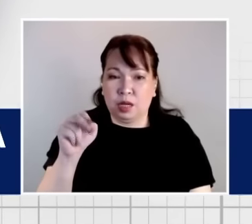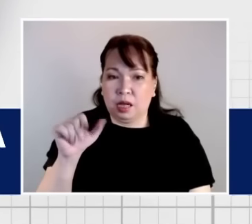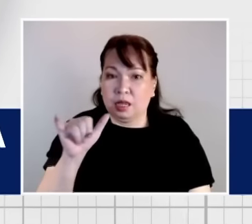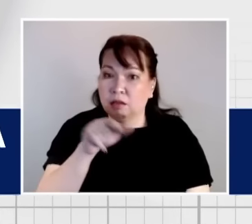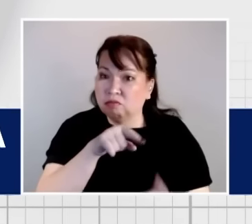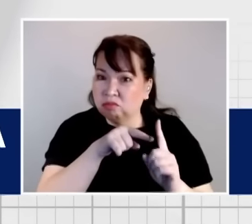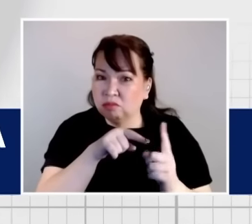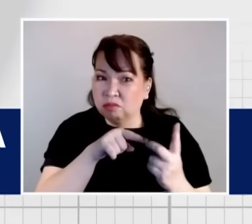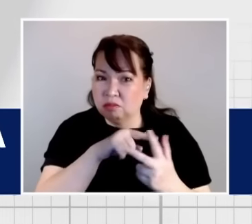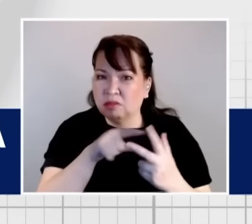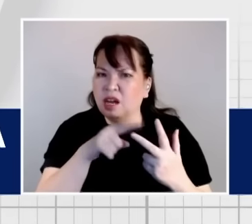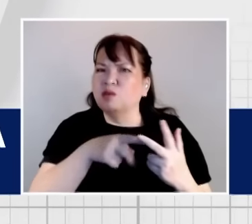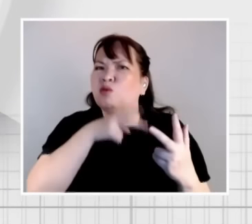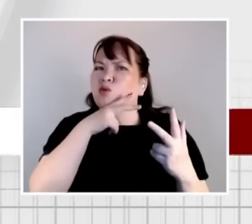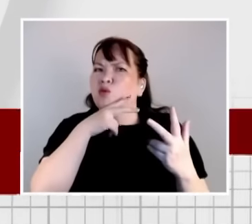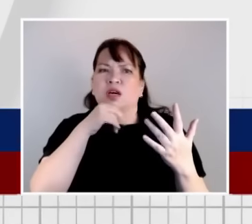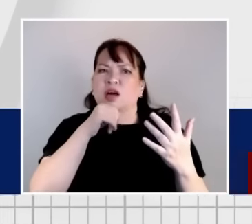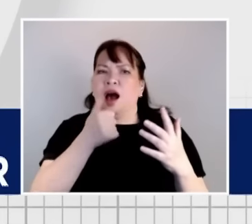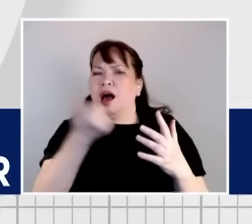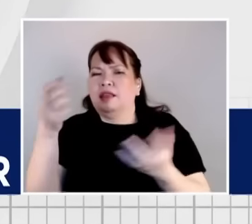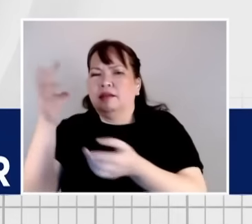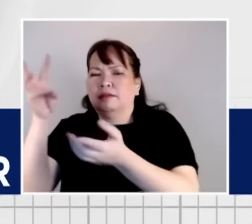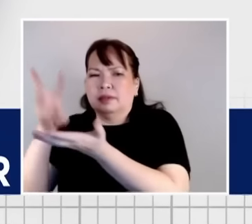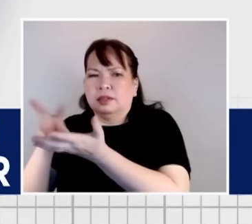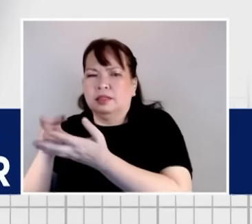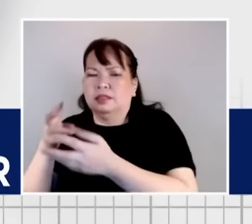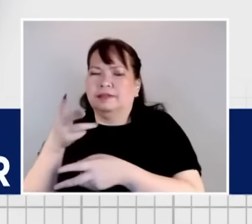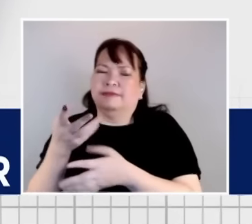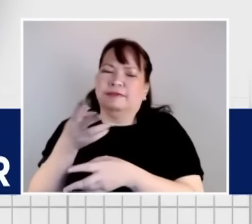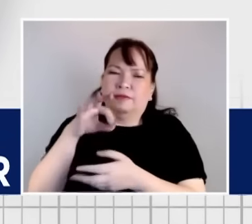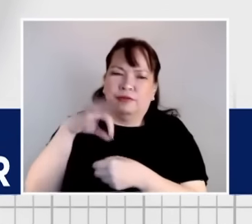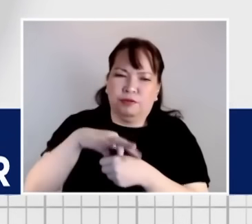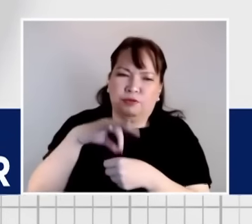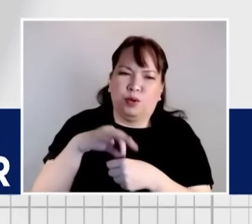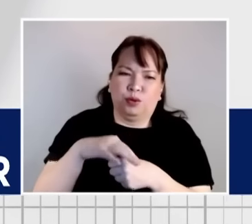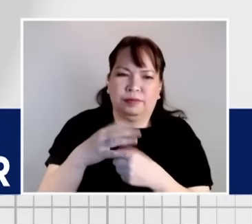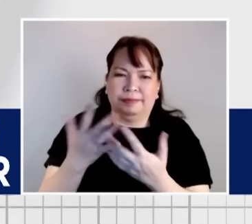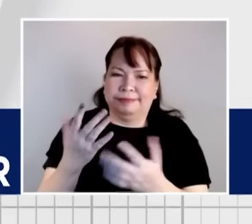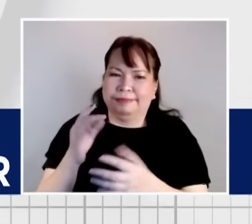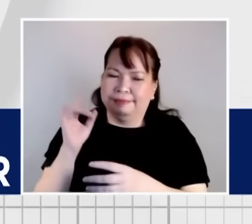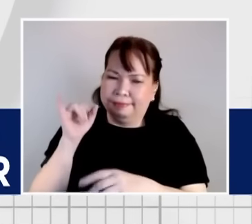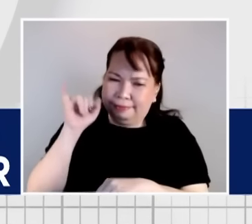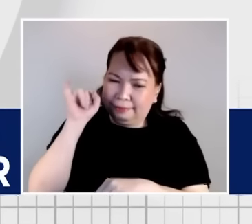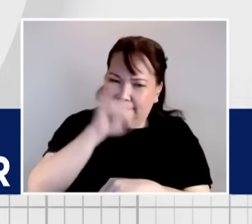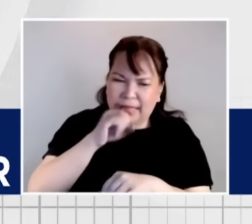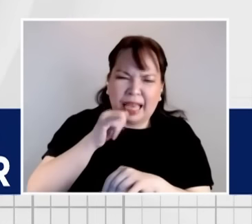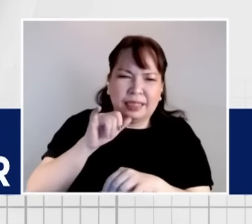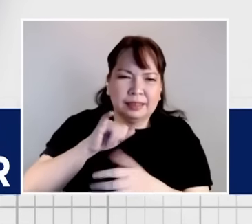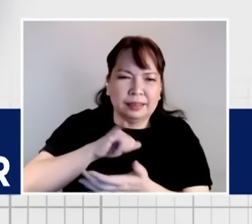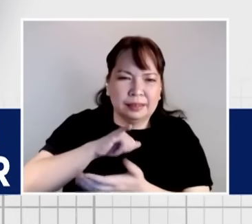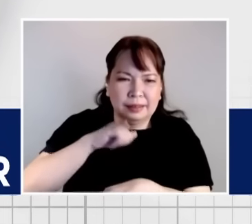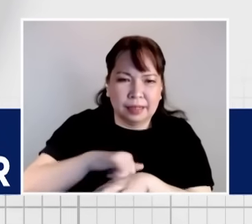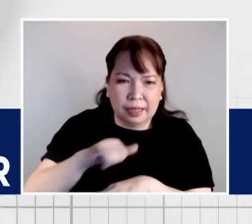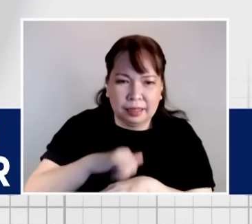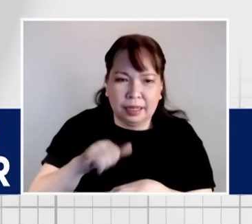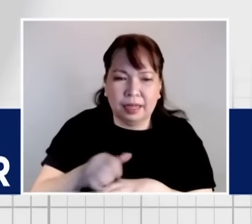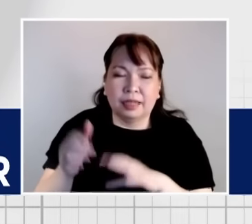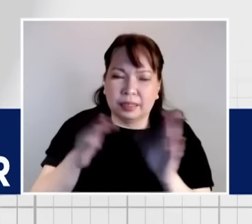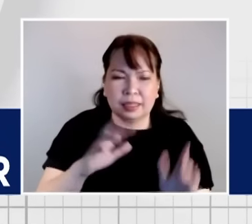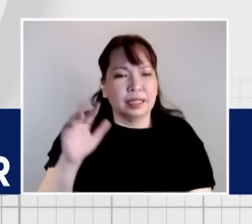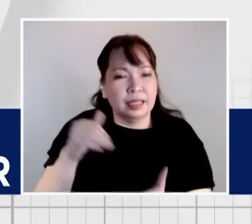biktima habang pinaghahanap na ang suspect ng PNP at AFP. At 3 rin ang naitalang patay sa bayan ng Malabang dahil